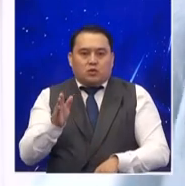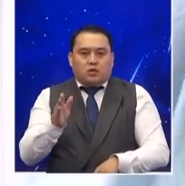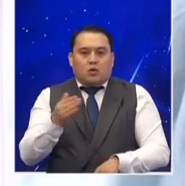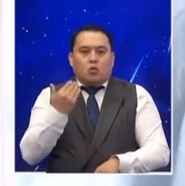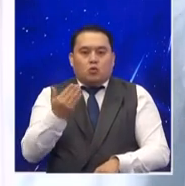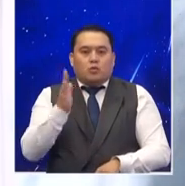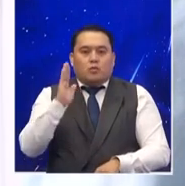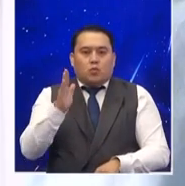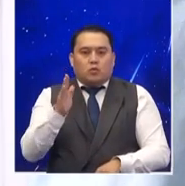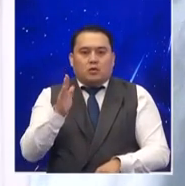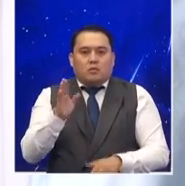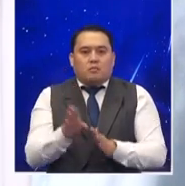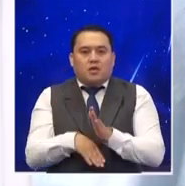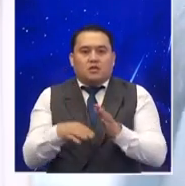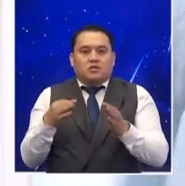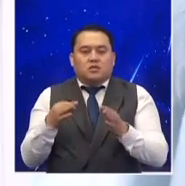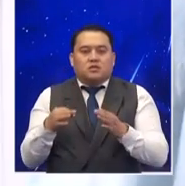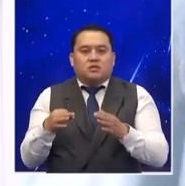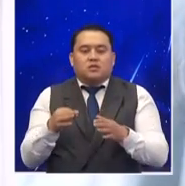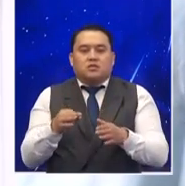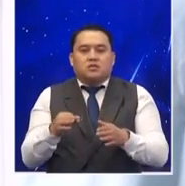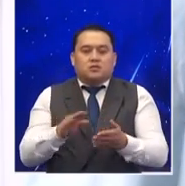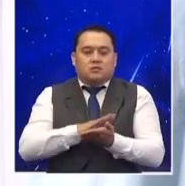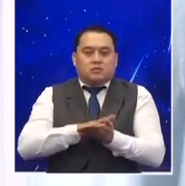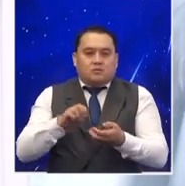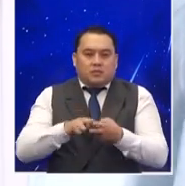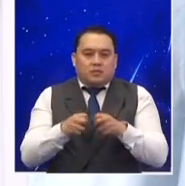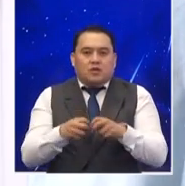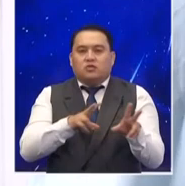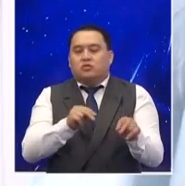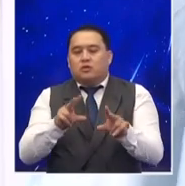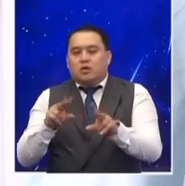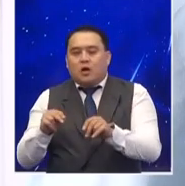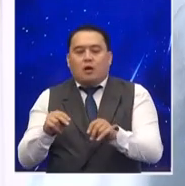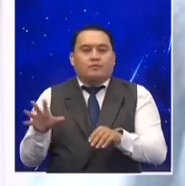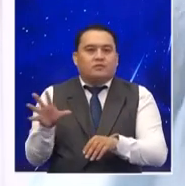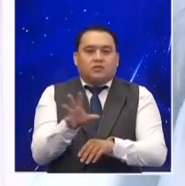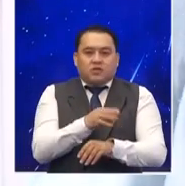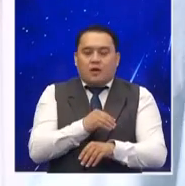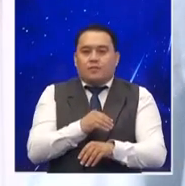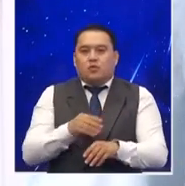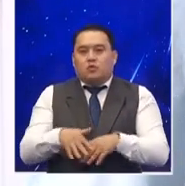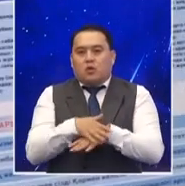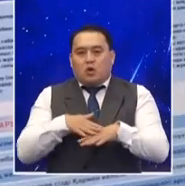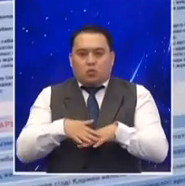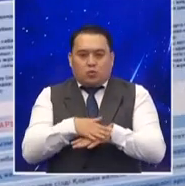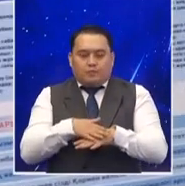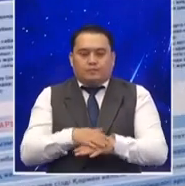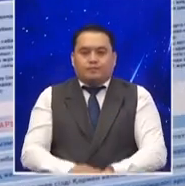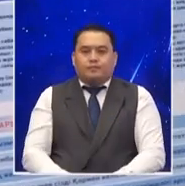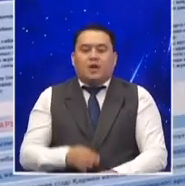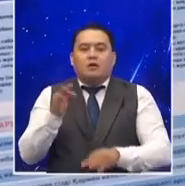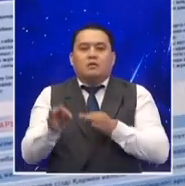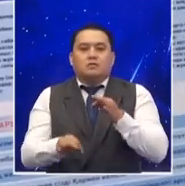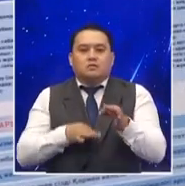них будущее будет безоблачным, мирное небо будет, счастье и благополучие всему нашему народу. За сутки